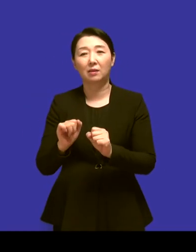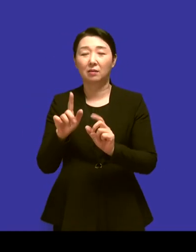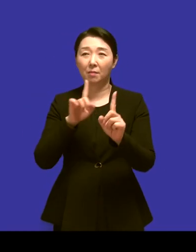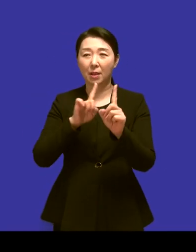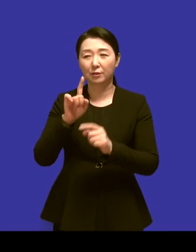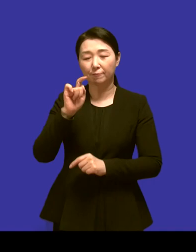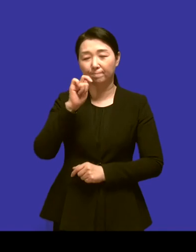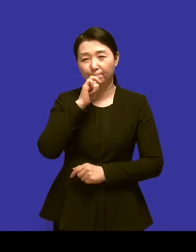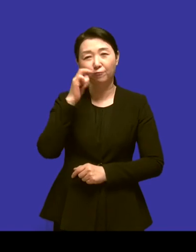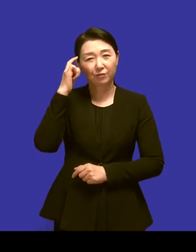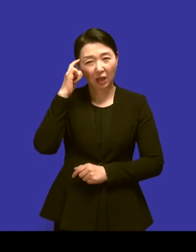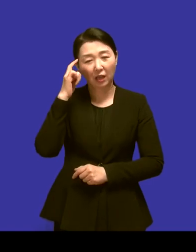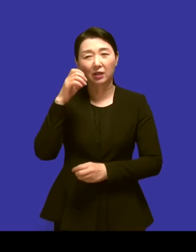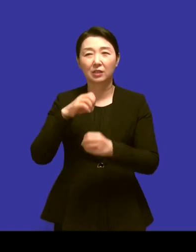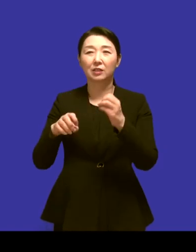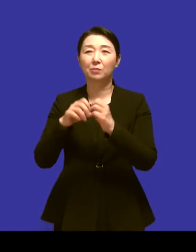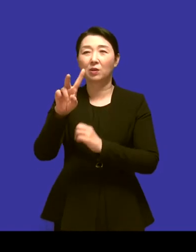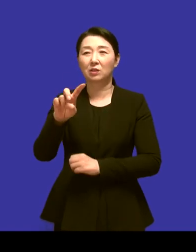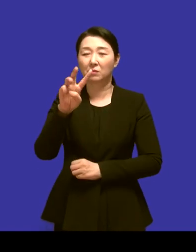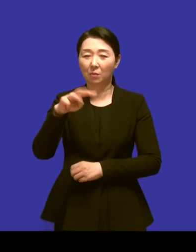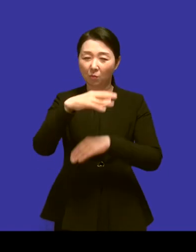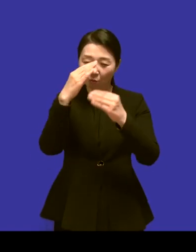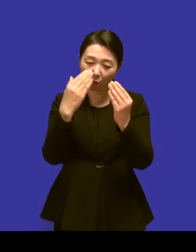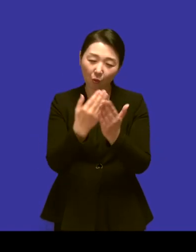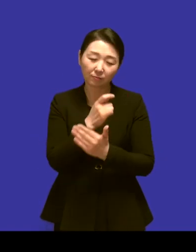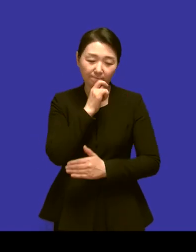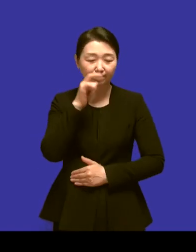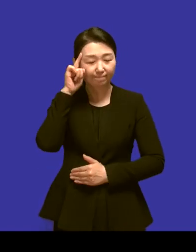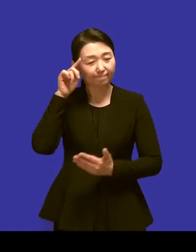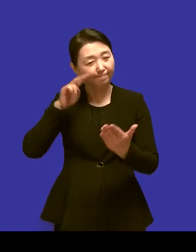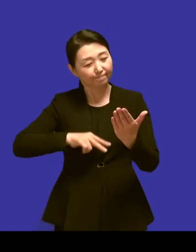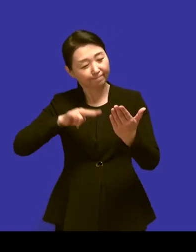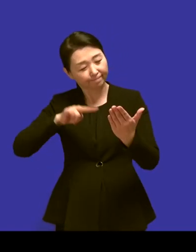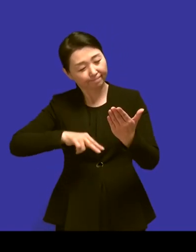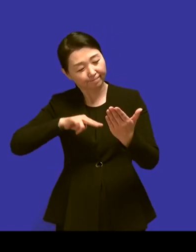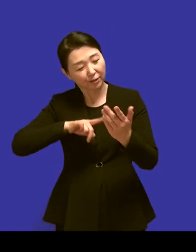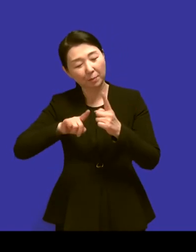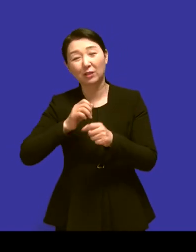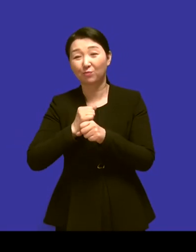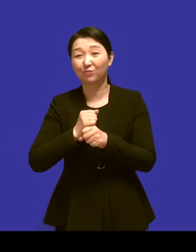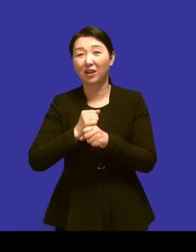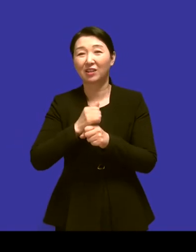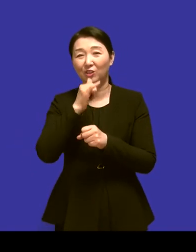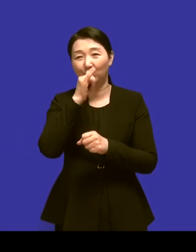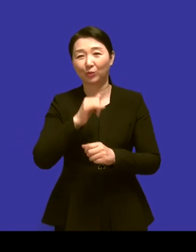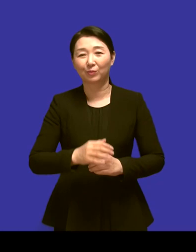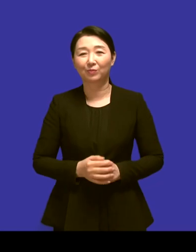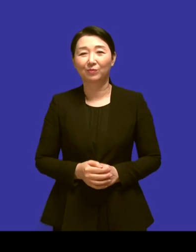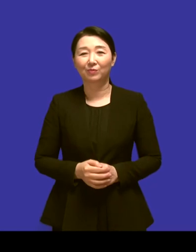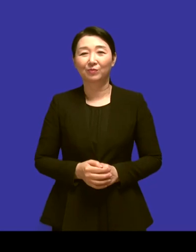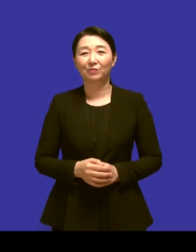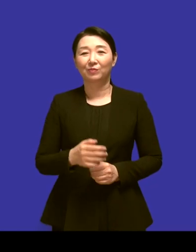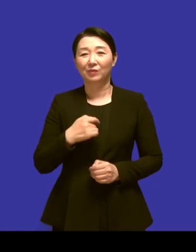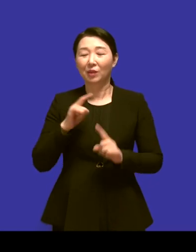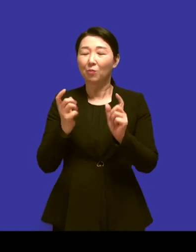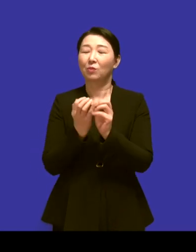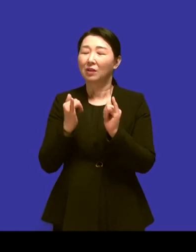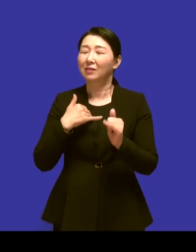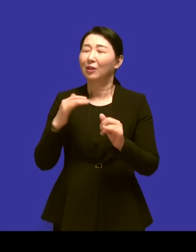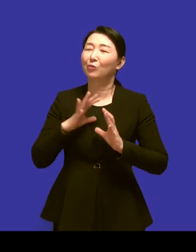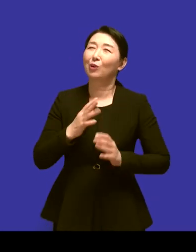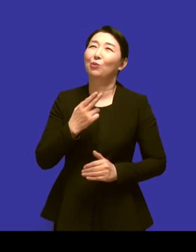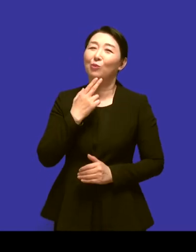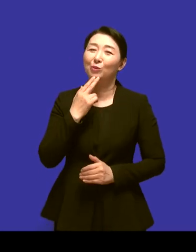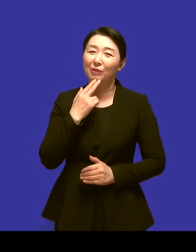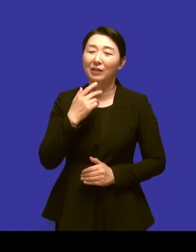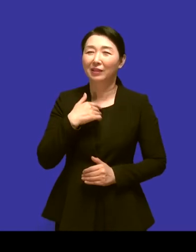하면서 이제 10편, 23편 전체를 묵상하면서 계속 그 말씀 붙잡으면서 이제 그래 저 목자신이 제가 두려움이 없습니다.